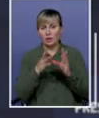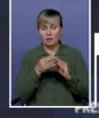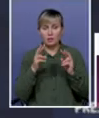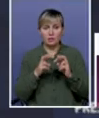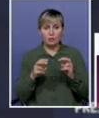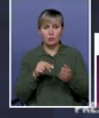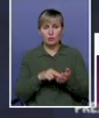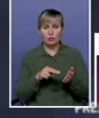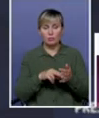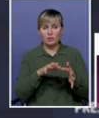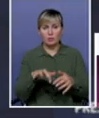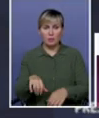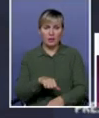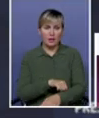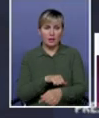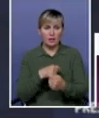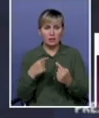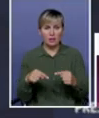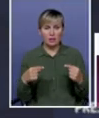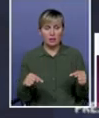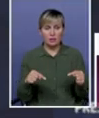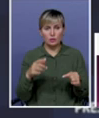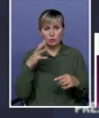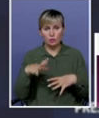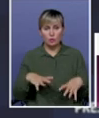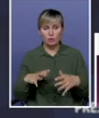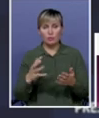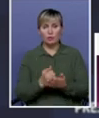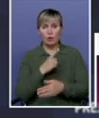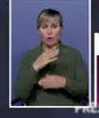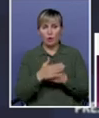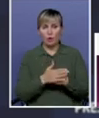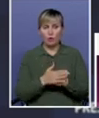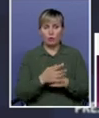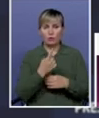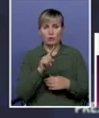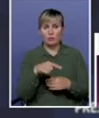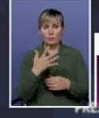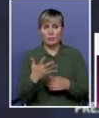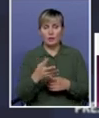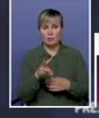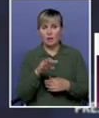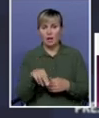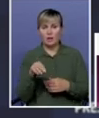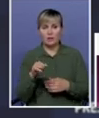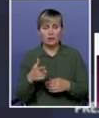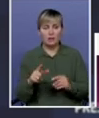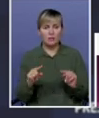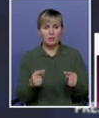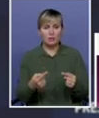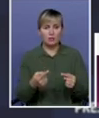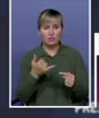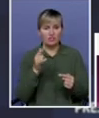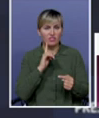экспертов, стоимость изъятых наркотических веществ на черном рынке составляет порядка 1,5 миллиардов тенге. Задержанные водворены